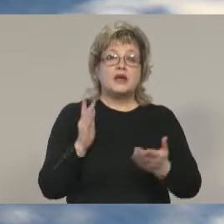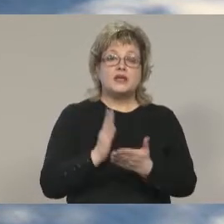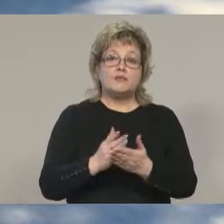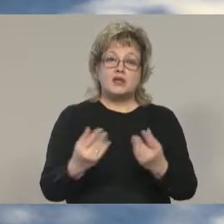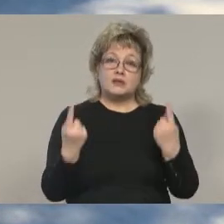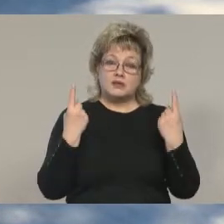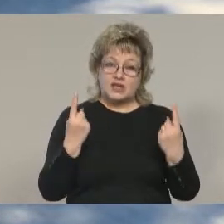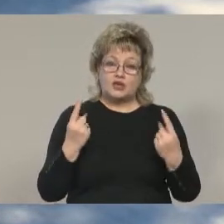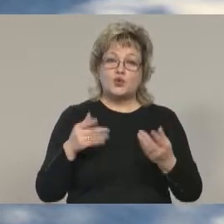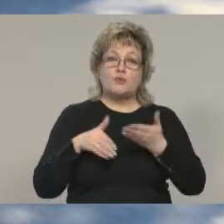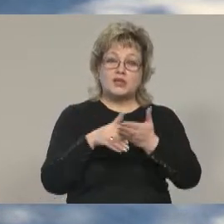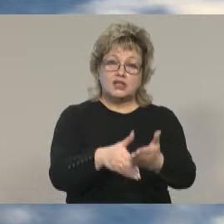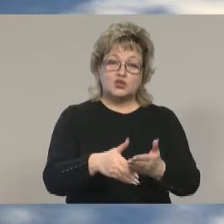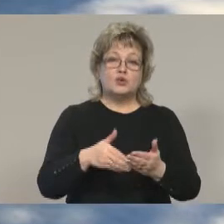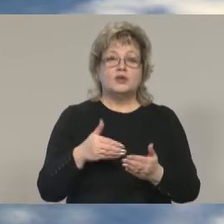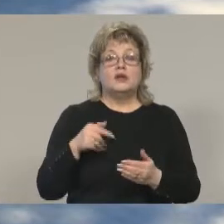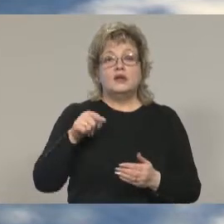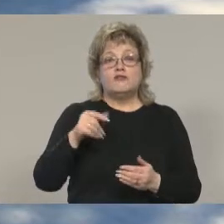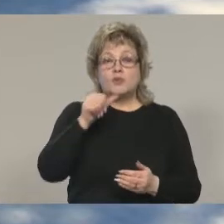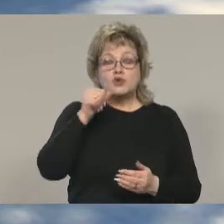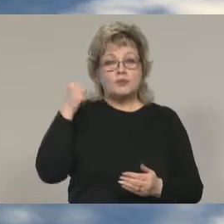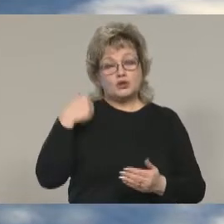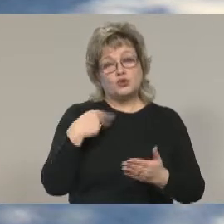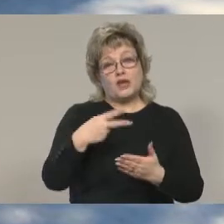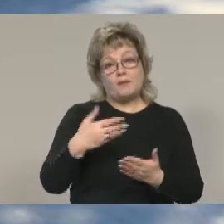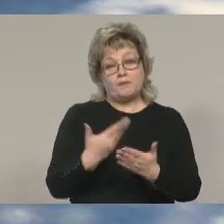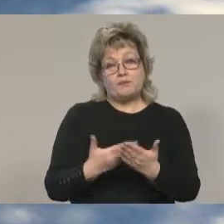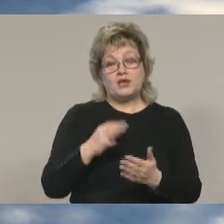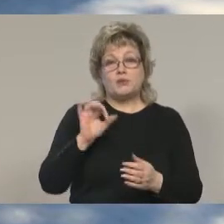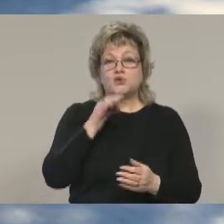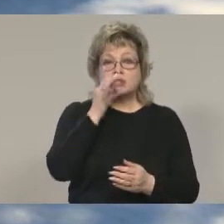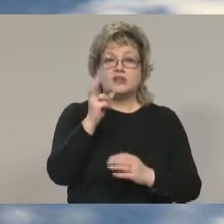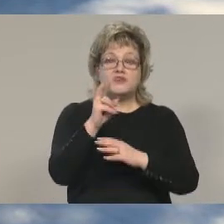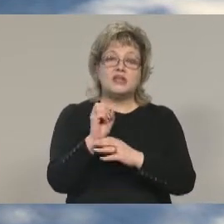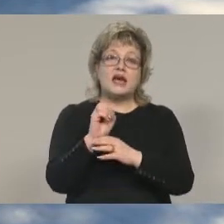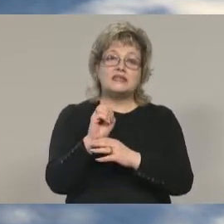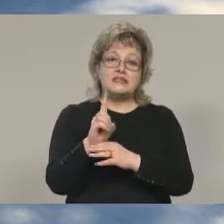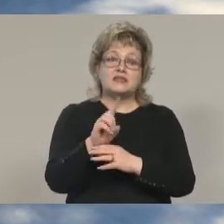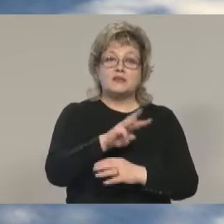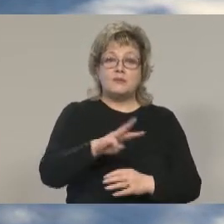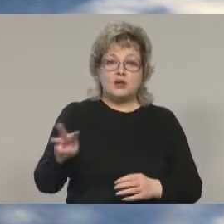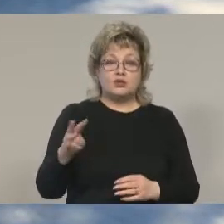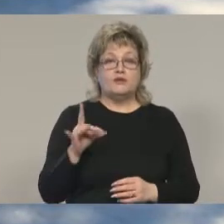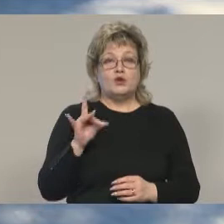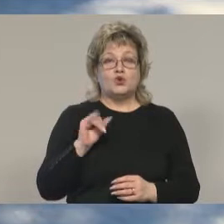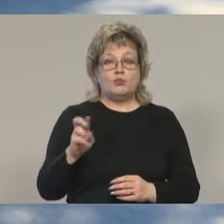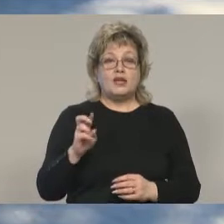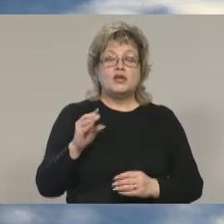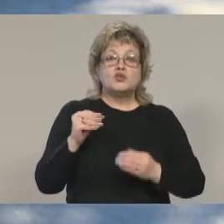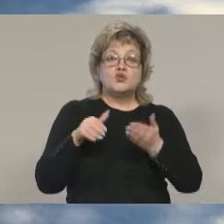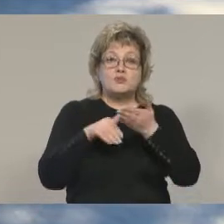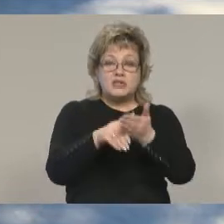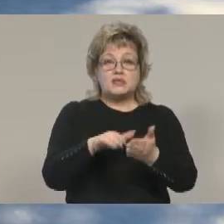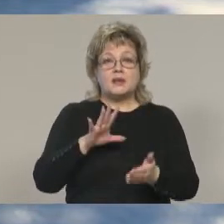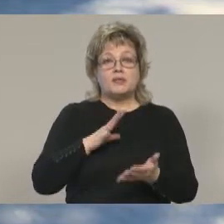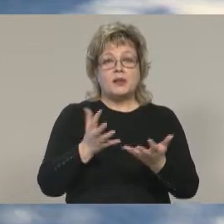солидную поддержку. В прошлом году, вот, для примера скажу, почти 211 миллионов рублей субсидий